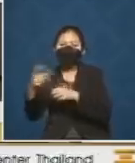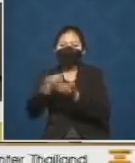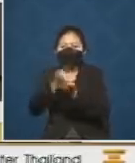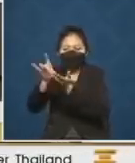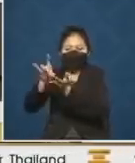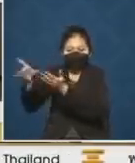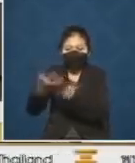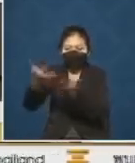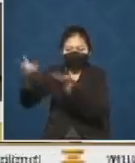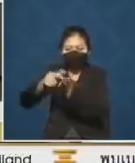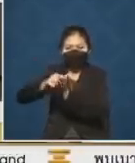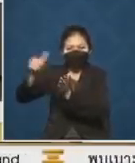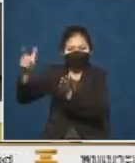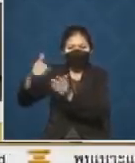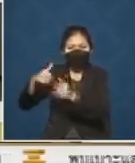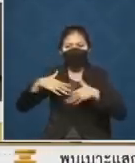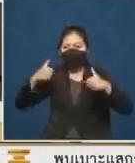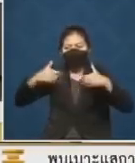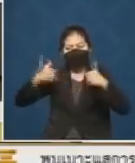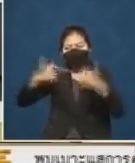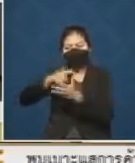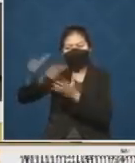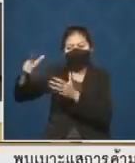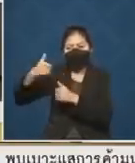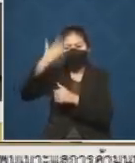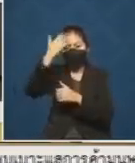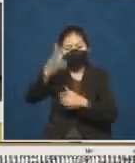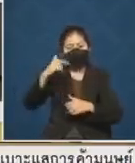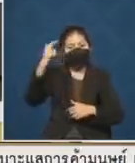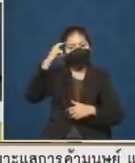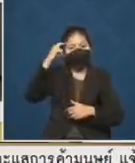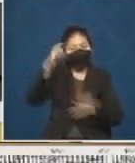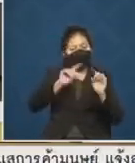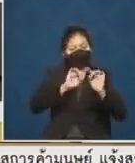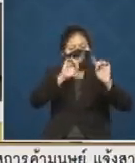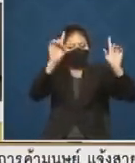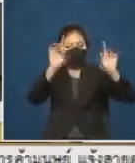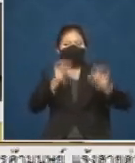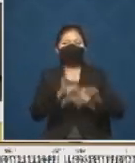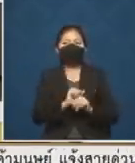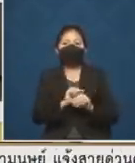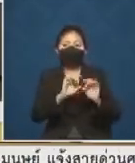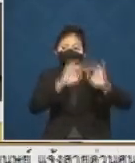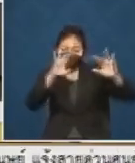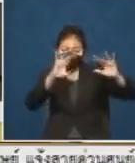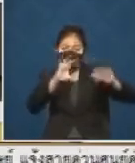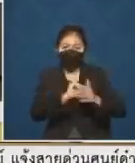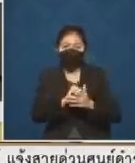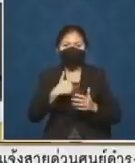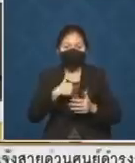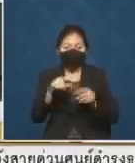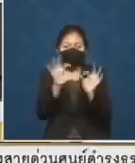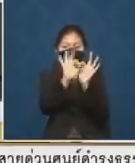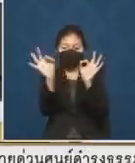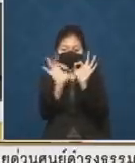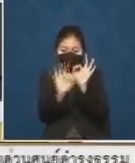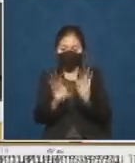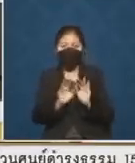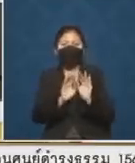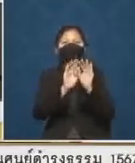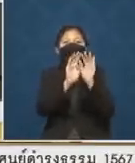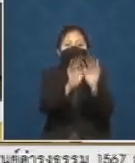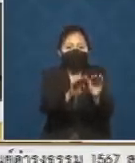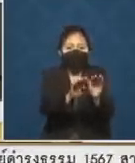ก็ตามข่าวก็เหมือนกับที่คุณมิ่งขวัญทำหน้าที่สสในพรรคนะครับของตัวเ